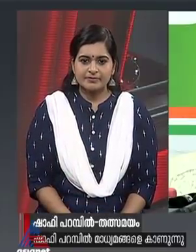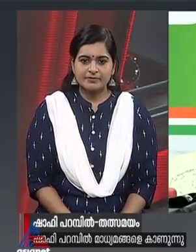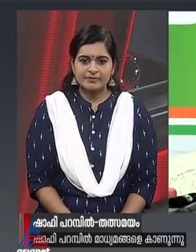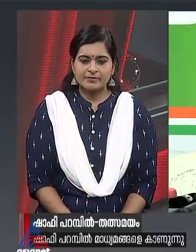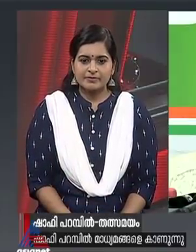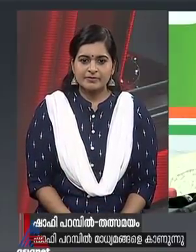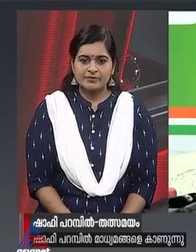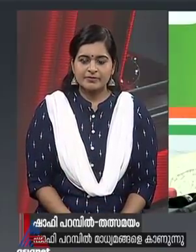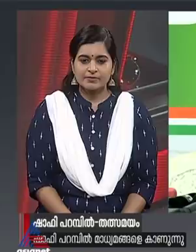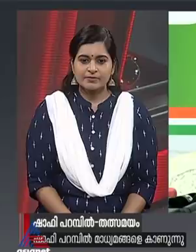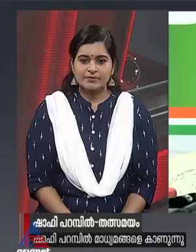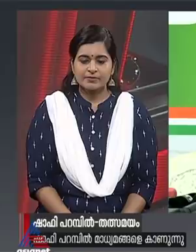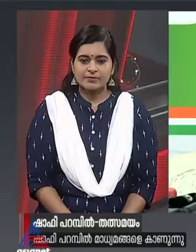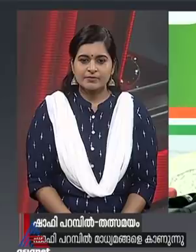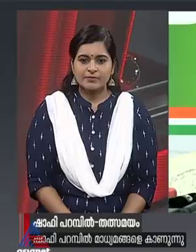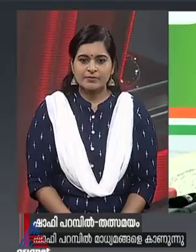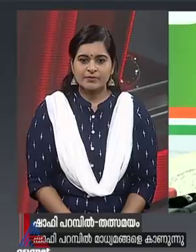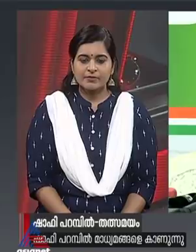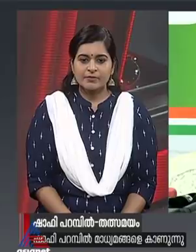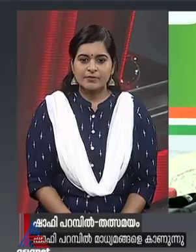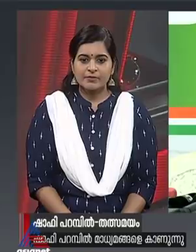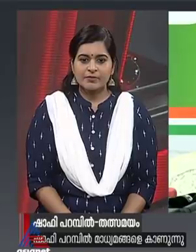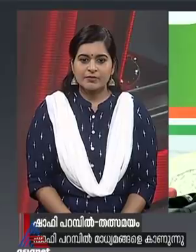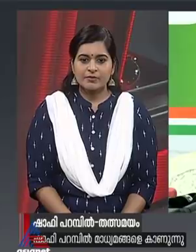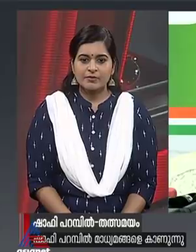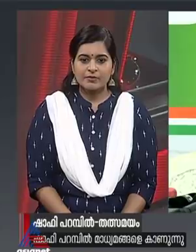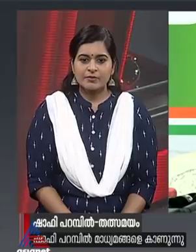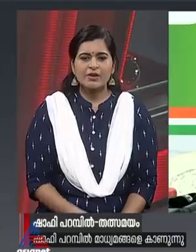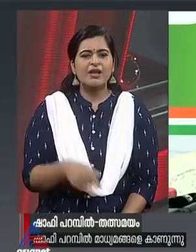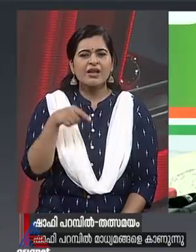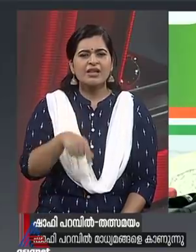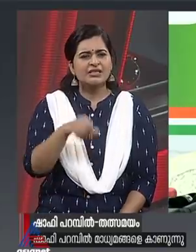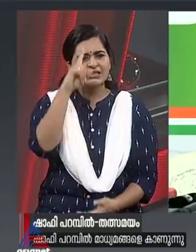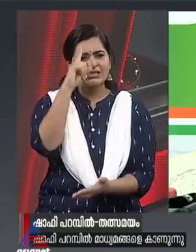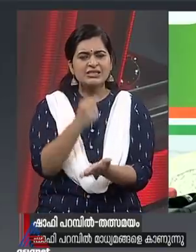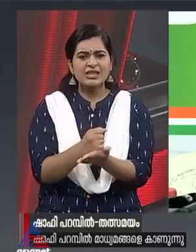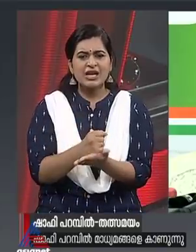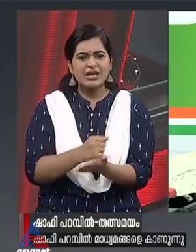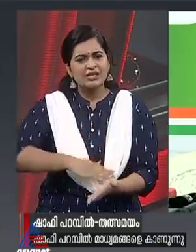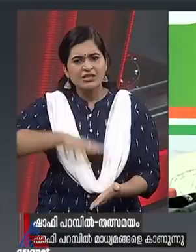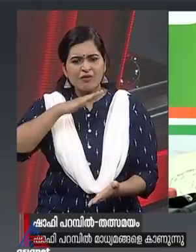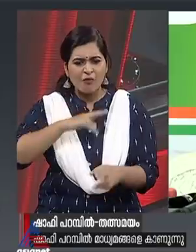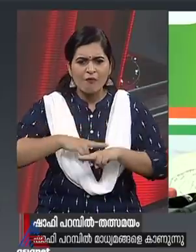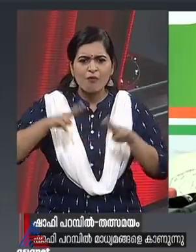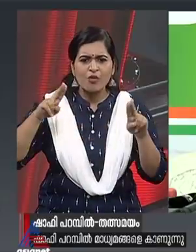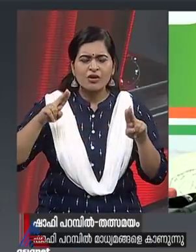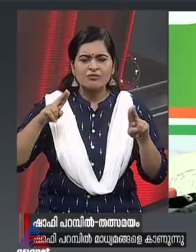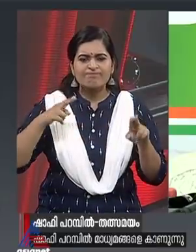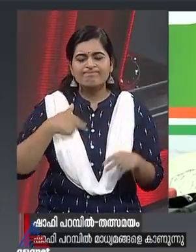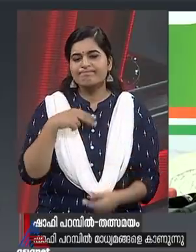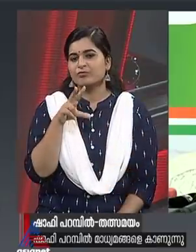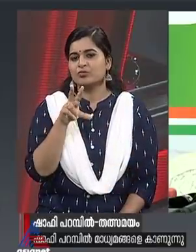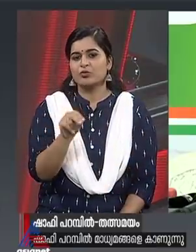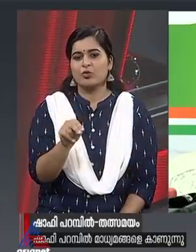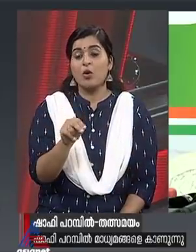ഇത് പരിപൂർണവും പൂർണ്ണ തൃപ്തികരവുമായ ഒരു തീരുമാനമാണെന്ന് പറയാൻ വയ്യ. പക്ഷേ എങ്കിലും ഒരു കാര്യത്തിൽ യൂത്ത്